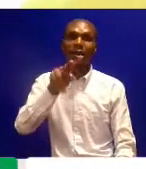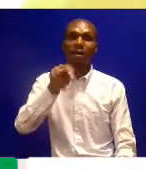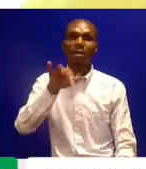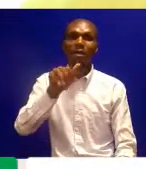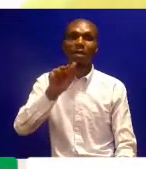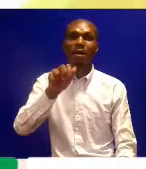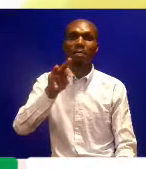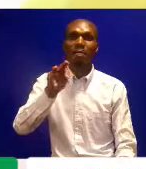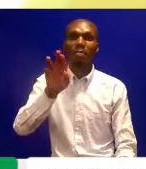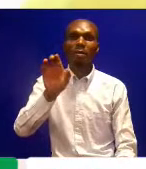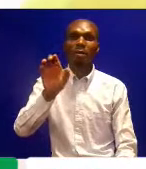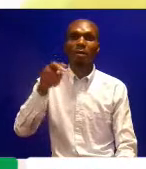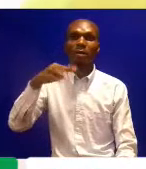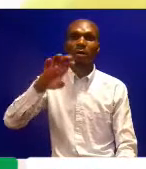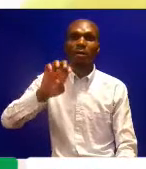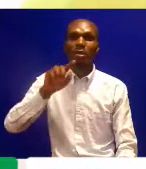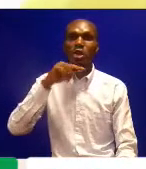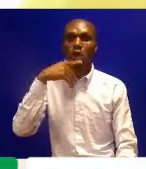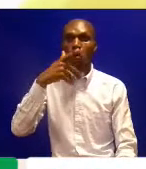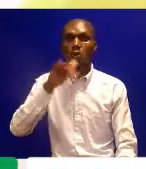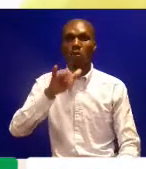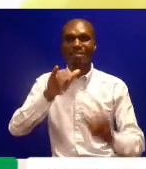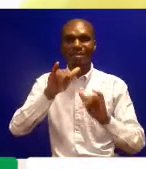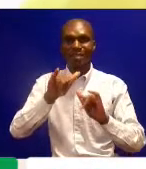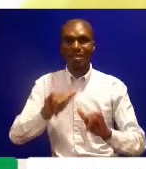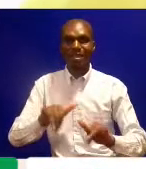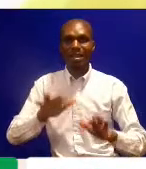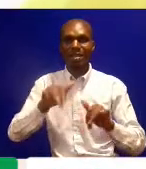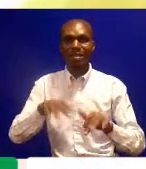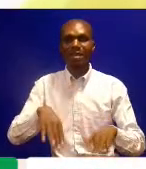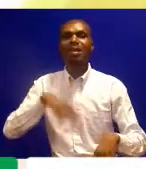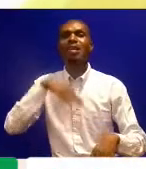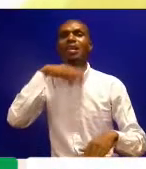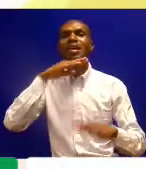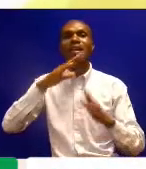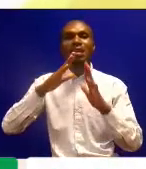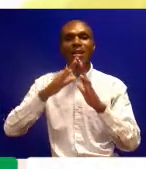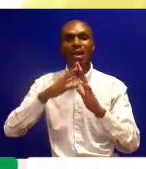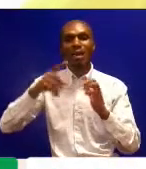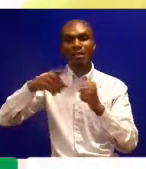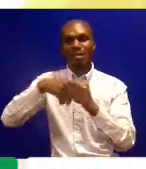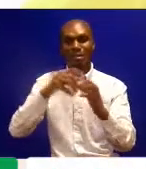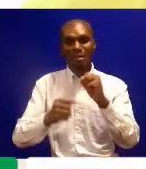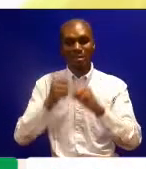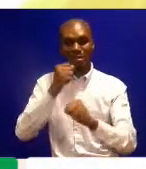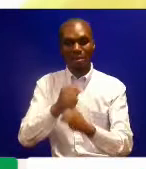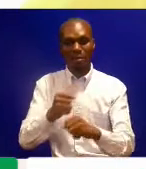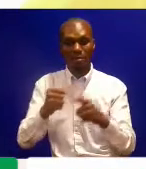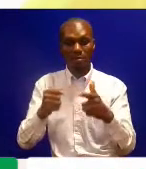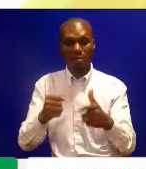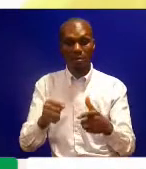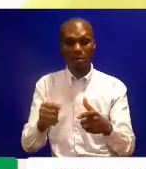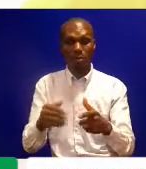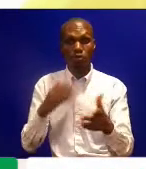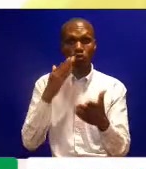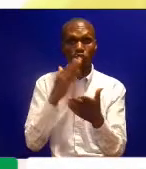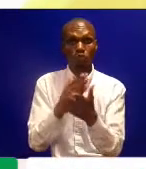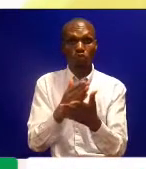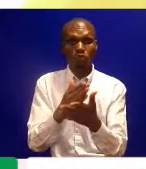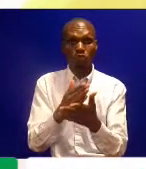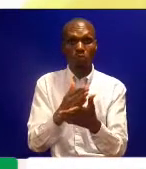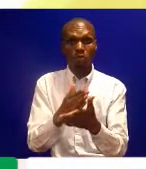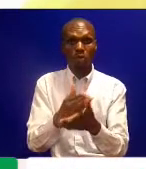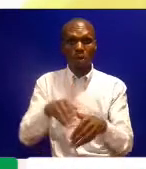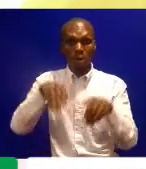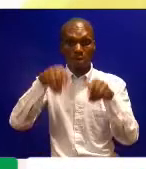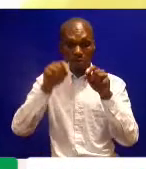oyibona obereka bekira senkendo ase miaka 5 no yomo ni go mori ebono abereka ko ni guri tukuri